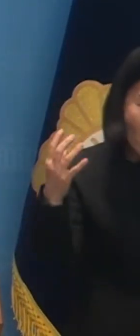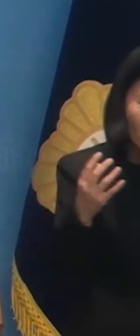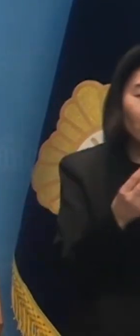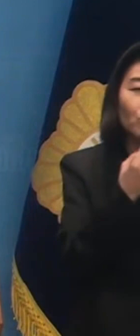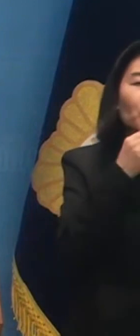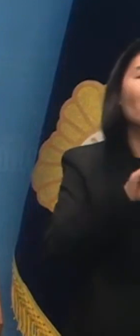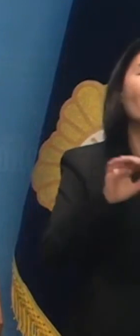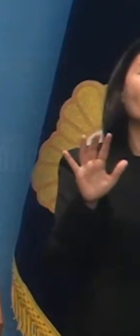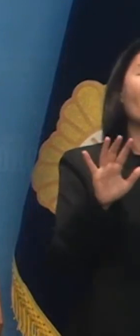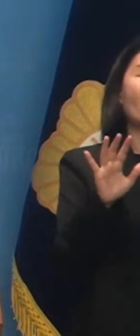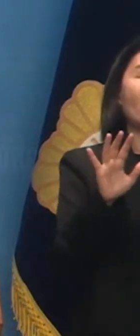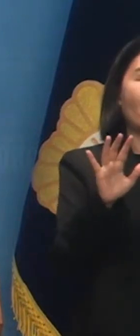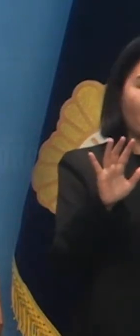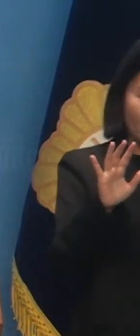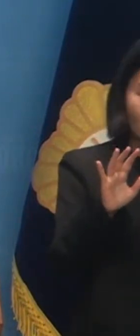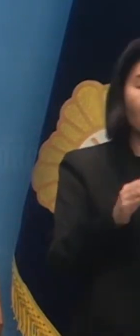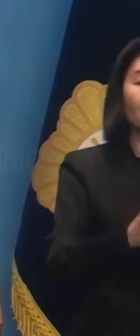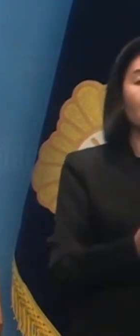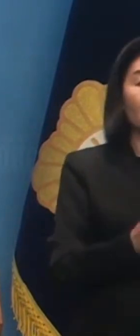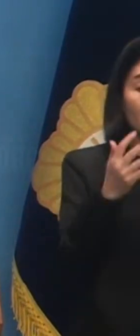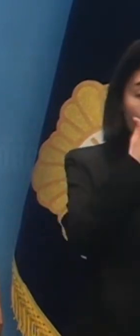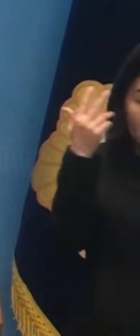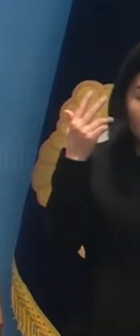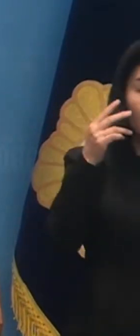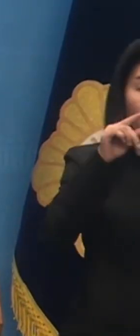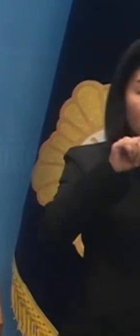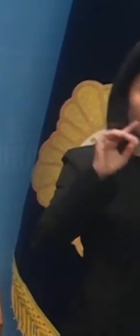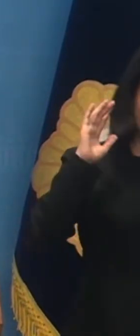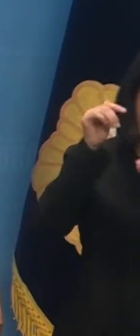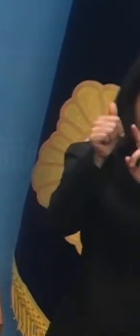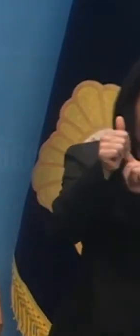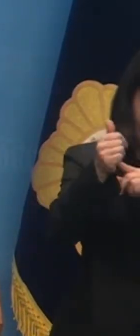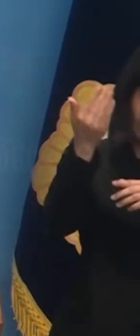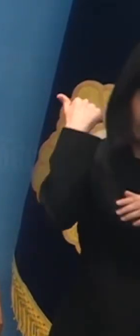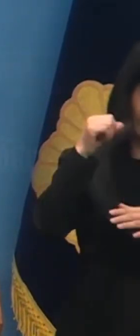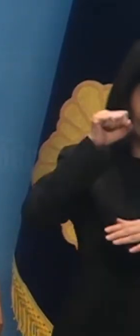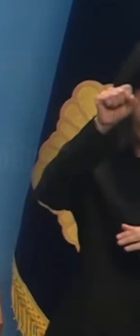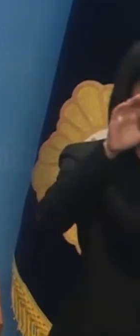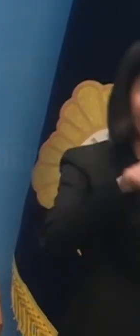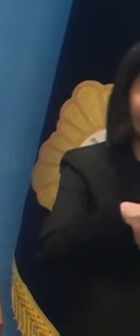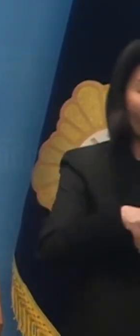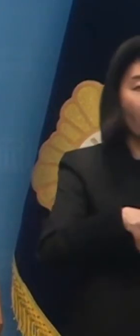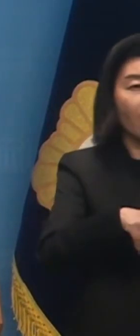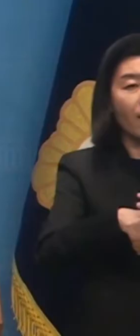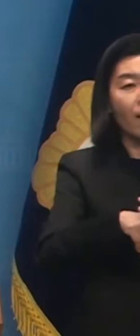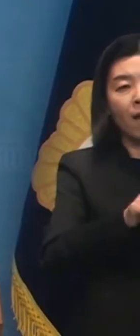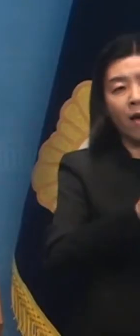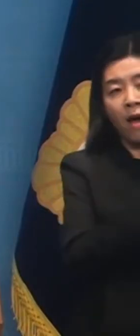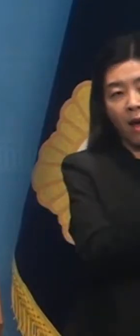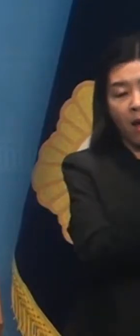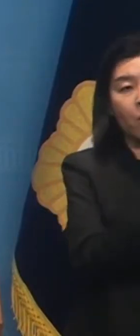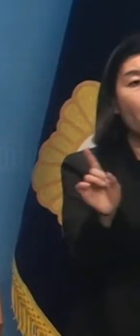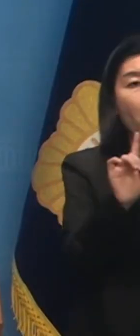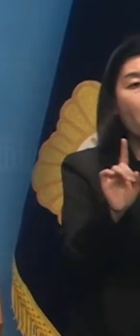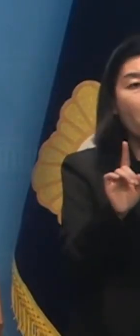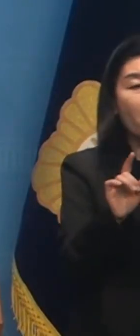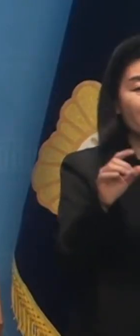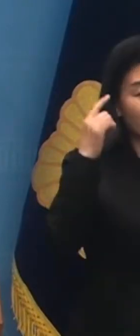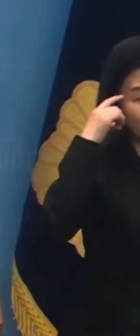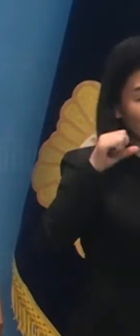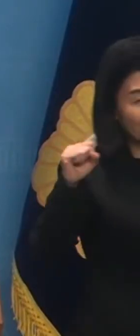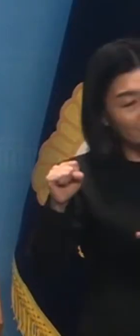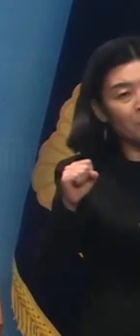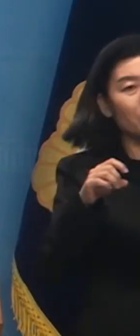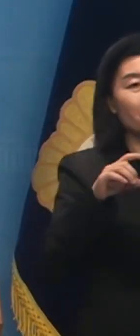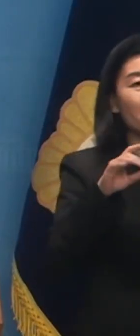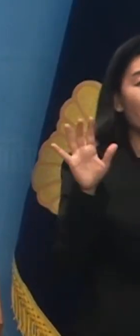너무나 명확합니다. 이재명 대통령께서 후보 시절 누누이 강조했듯 이념이 아니라 실사구시의